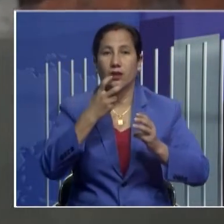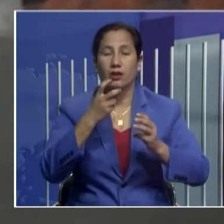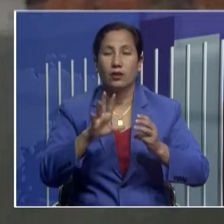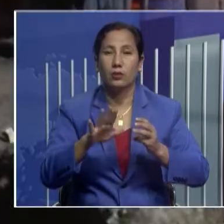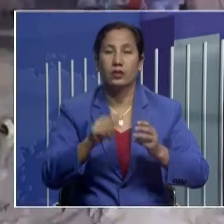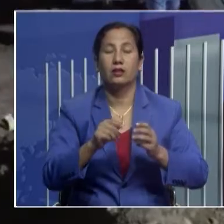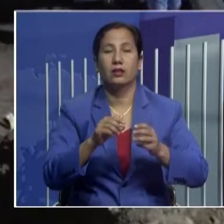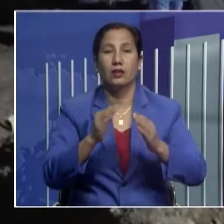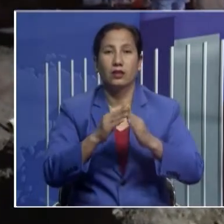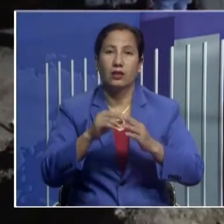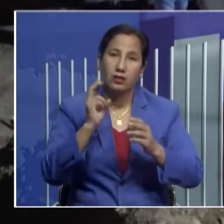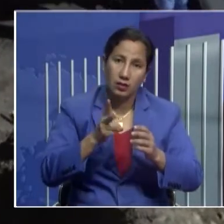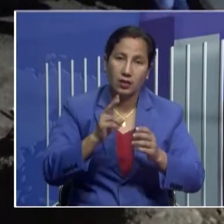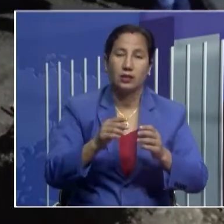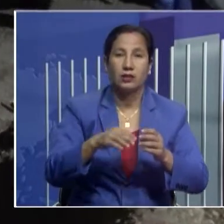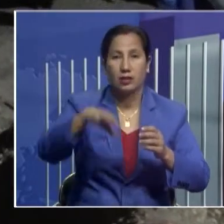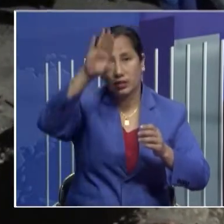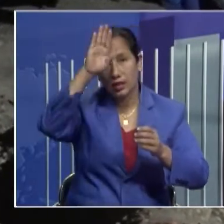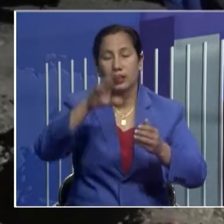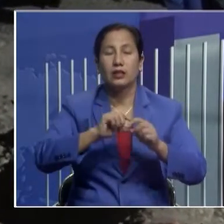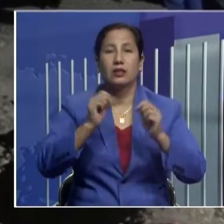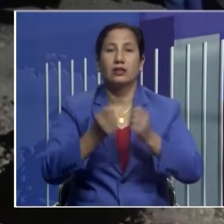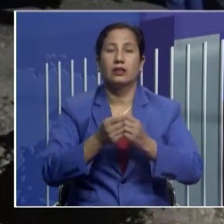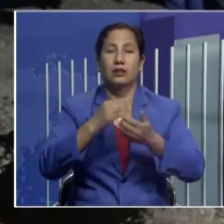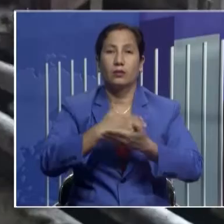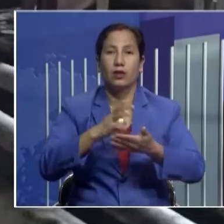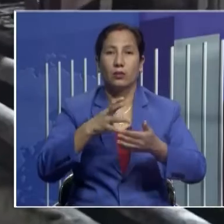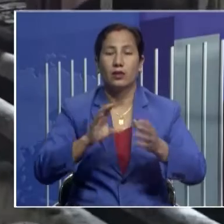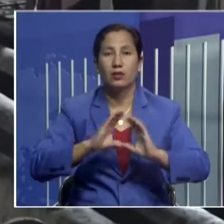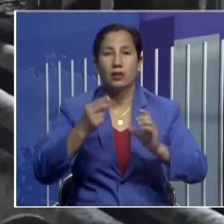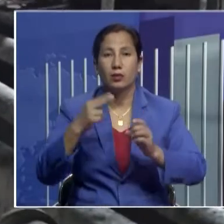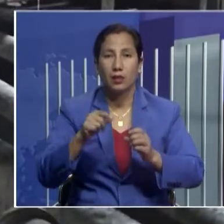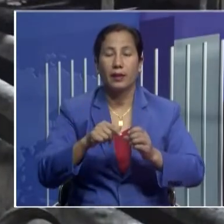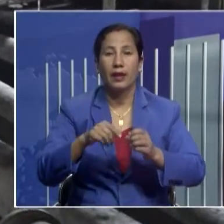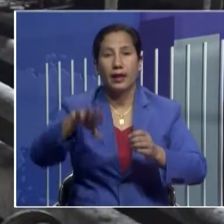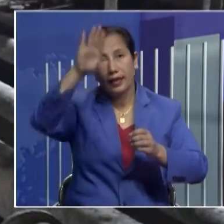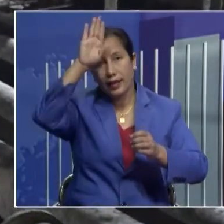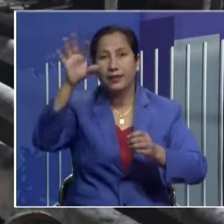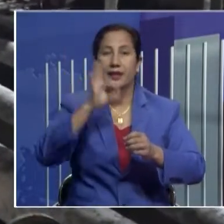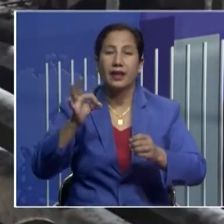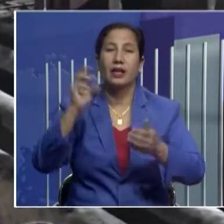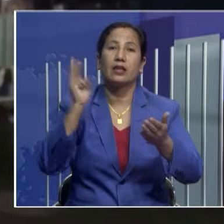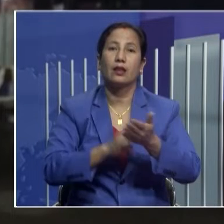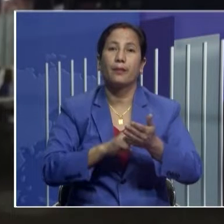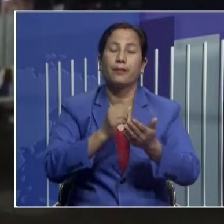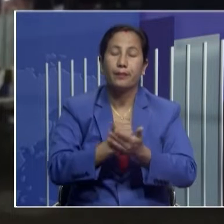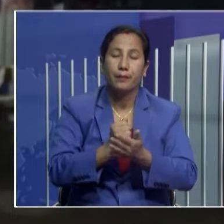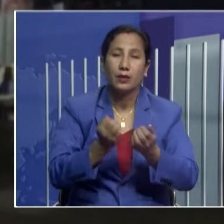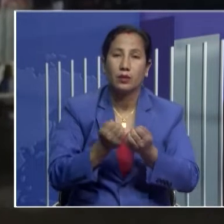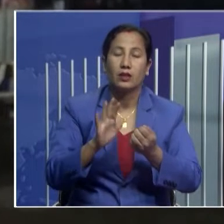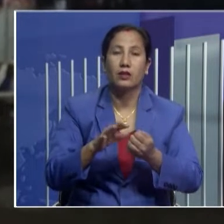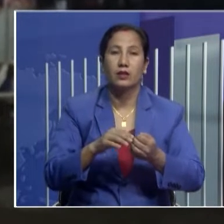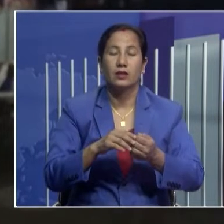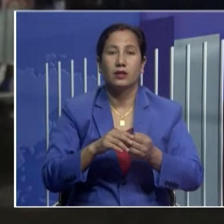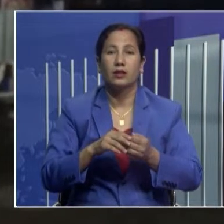जस्तो देखिन्छ घर चाहिँ। राजधानी क्षेत्रमा लुम्बिनी प्रदेशकै हिउँदी अधिवेशन सञ्चालन भएमा राजधानी कार्यालयलाई थप मद्दत पुग्नेछ। करिब